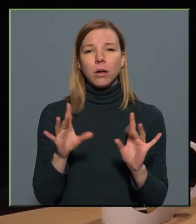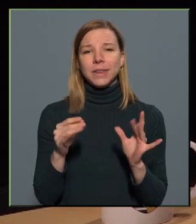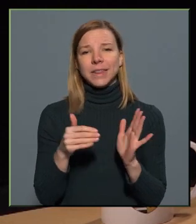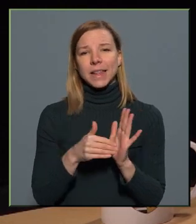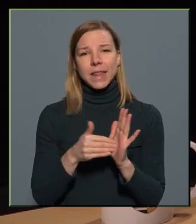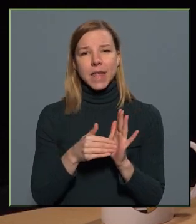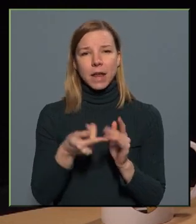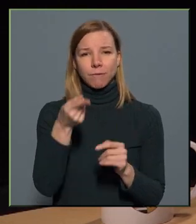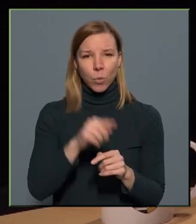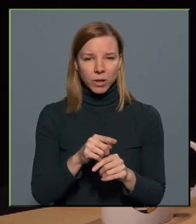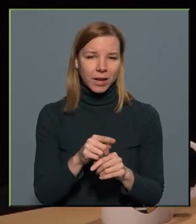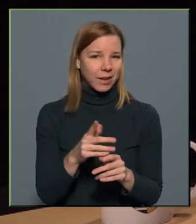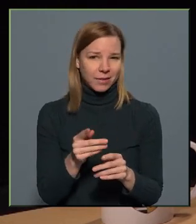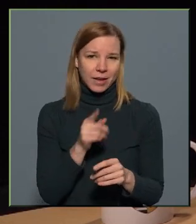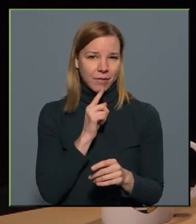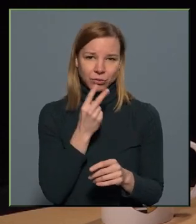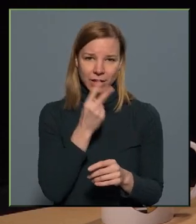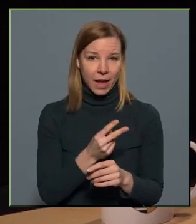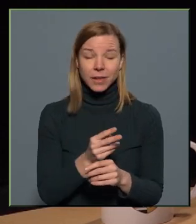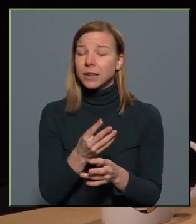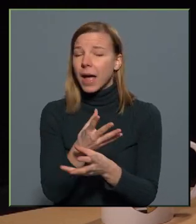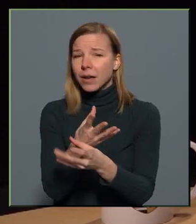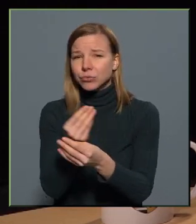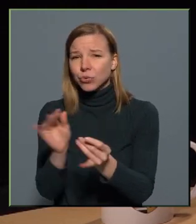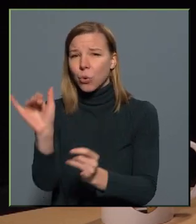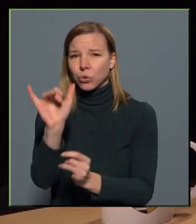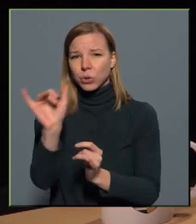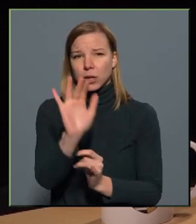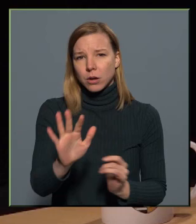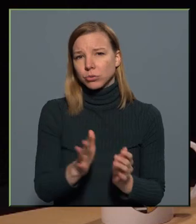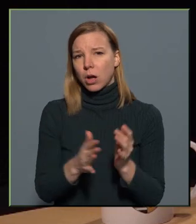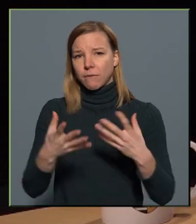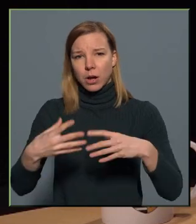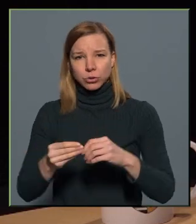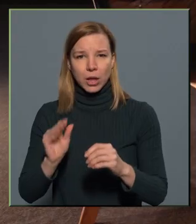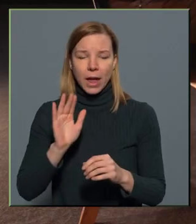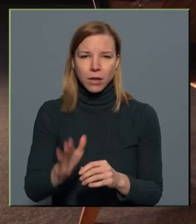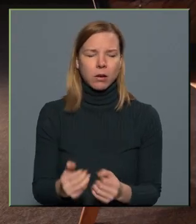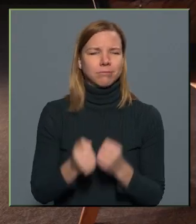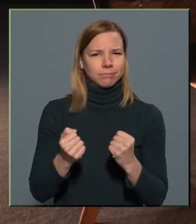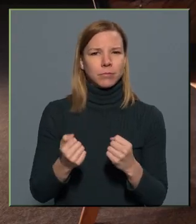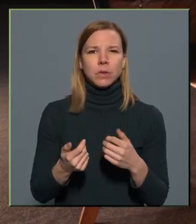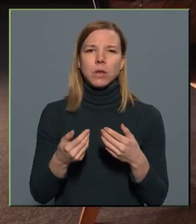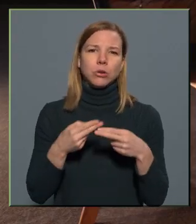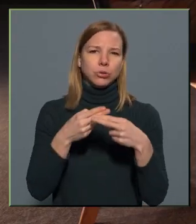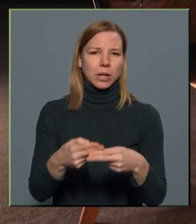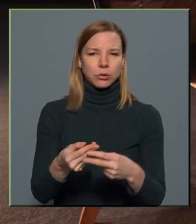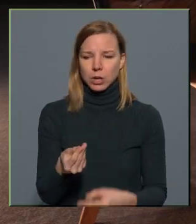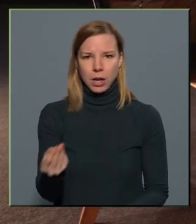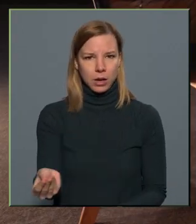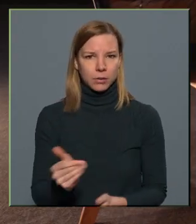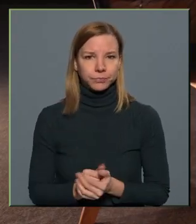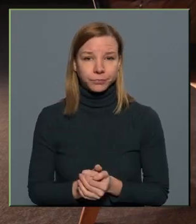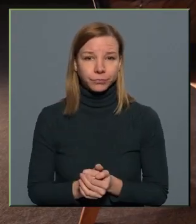hogy számos kisnyugdíjasnál, számos családi kasszában ez hatalmas segítség. Hatalmas